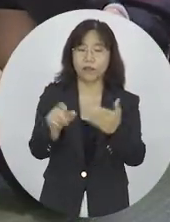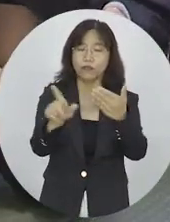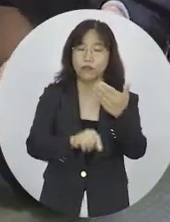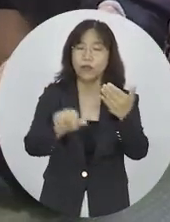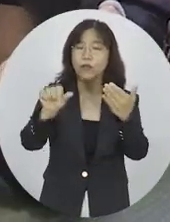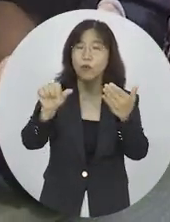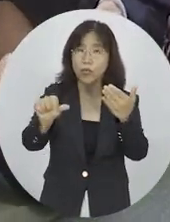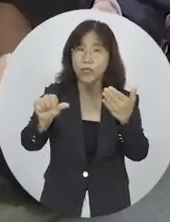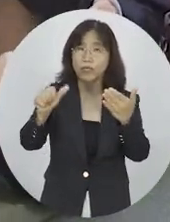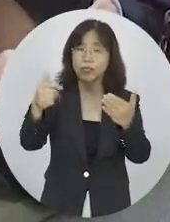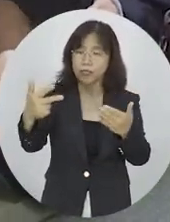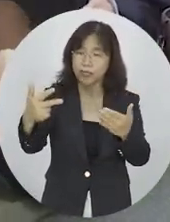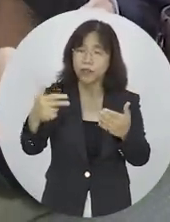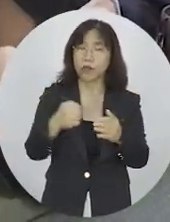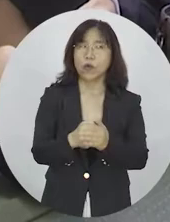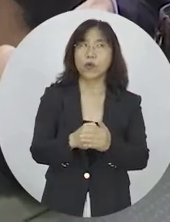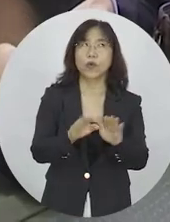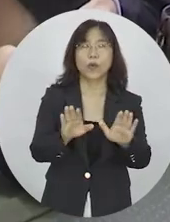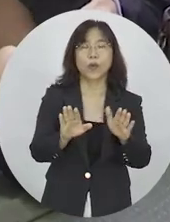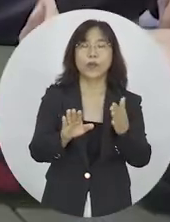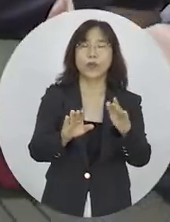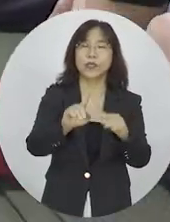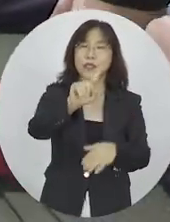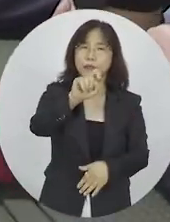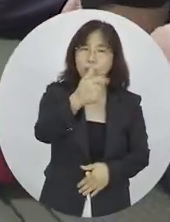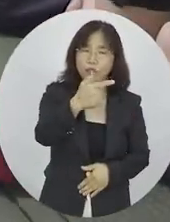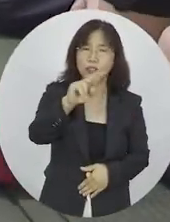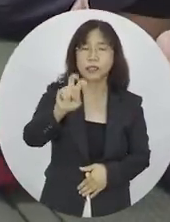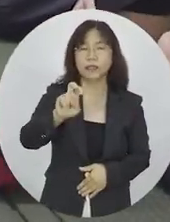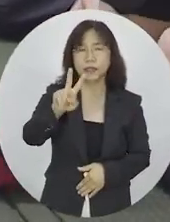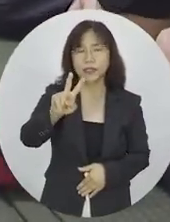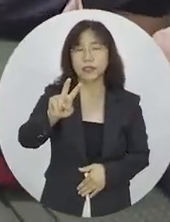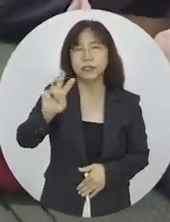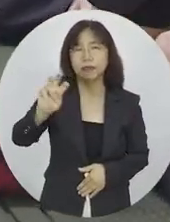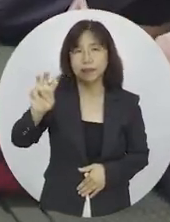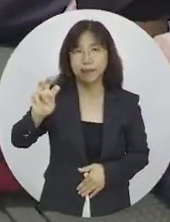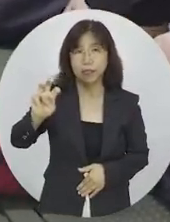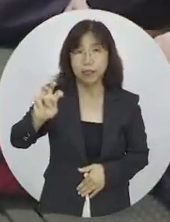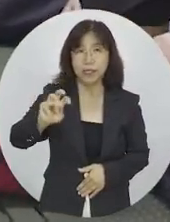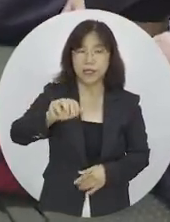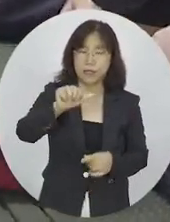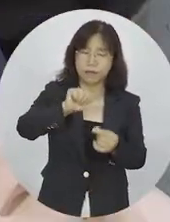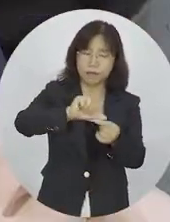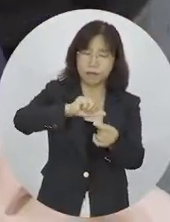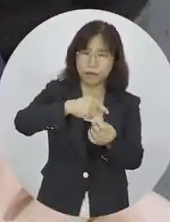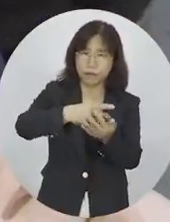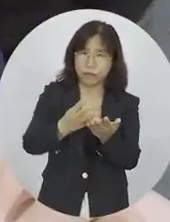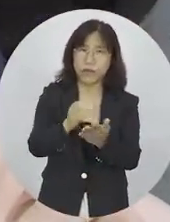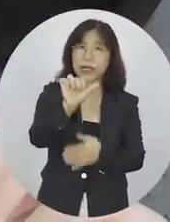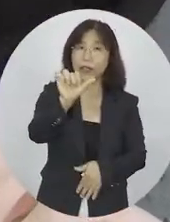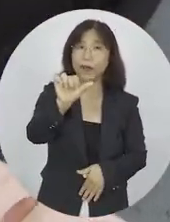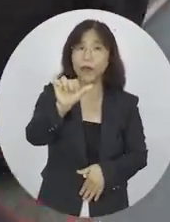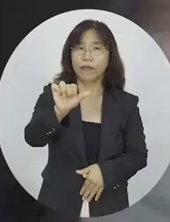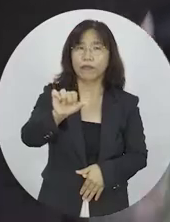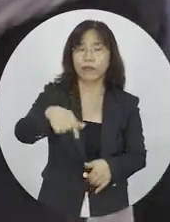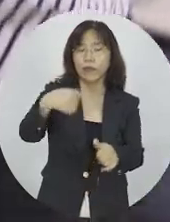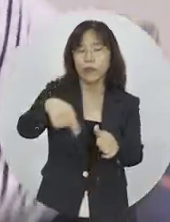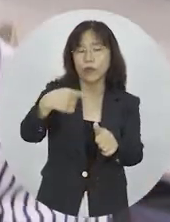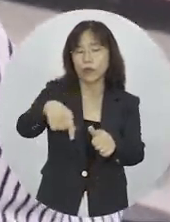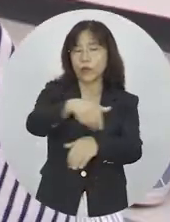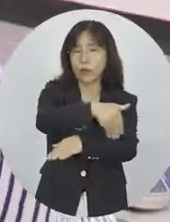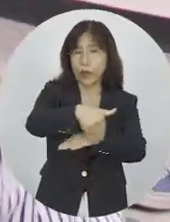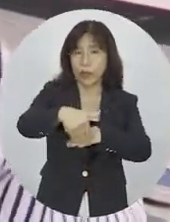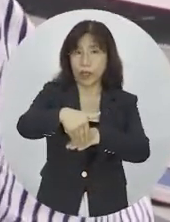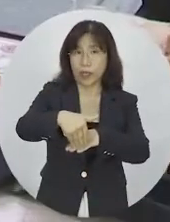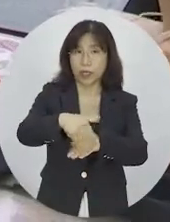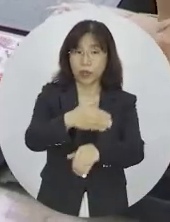펼쳐지며 지난 9월 5일과 7일을 포함해 오는 16일, 22일, 30일 총 5차례에 걸쳐